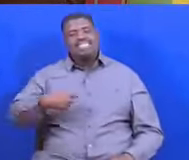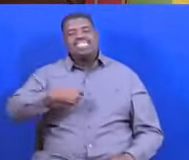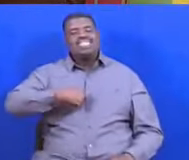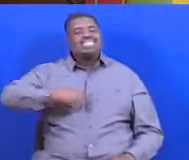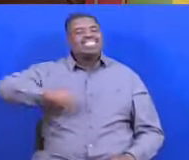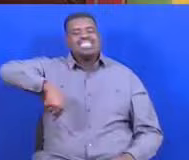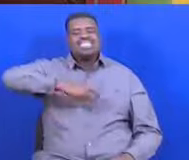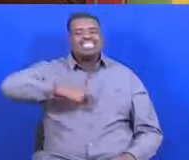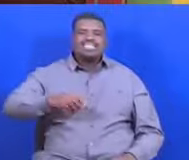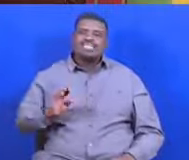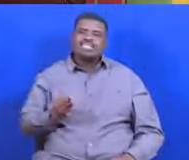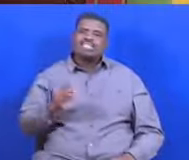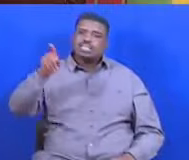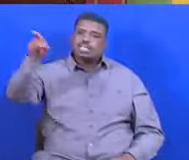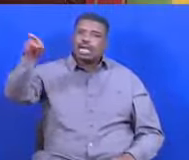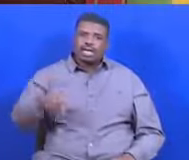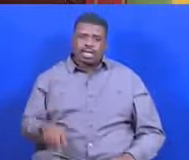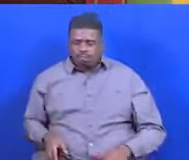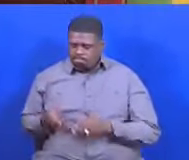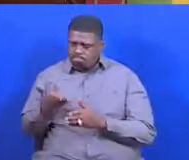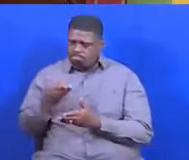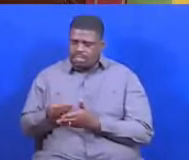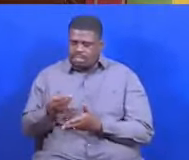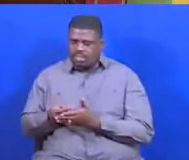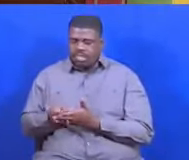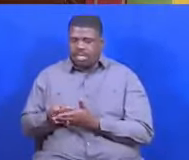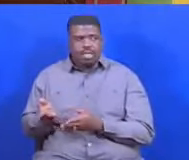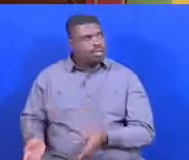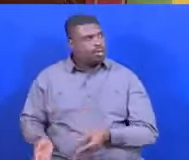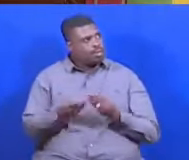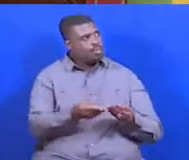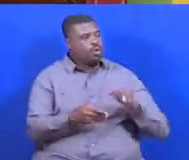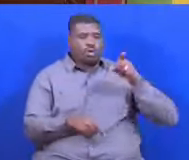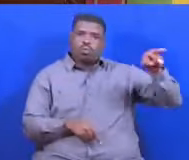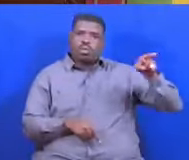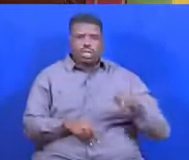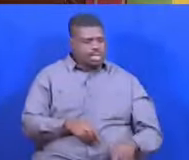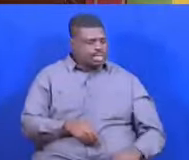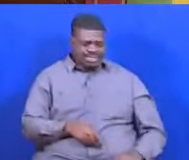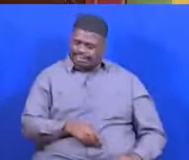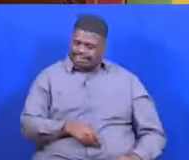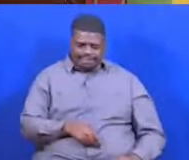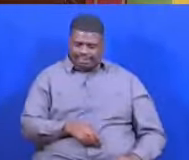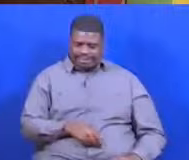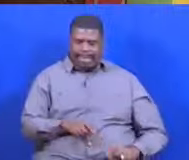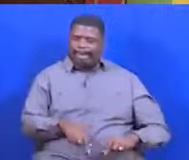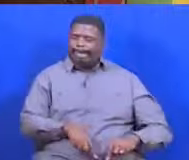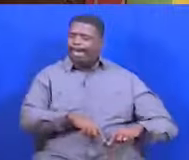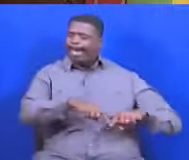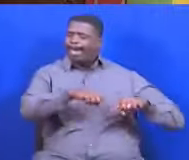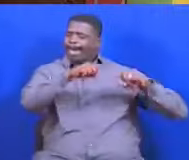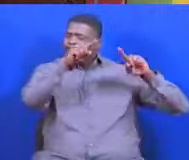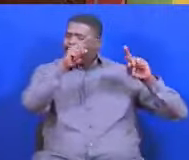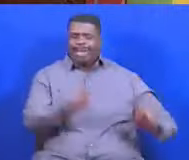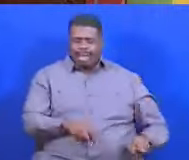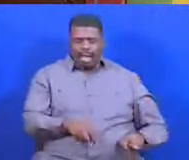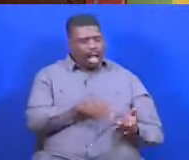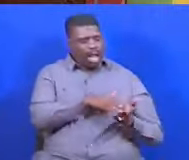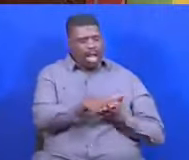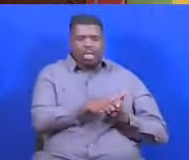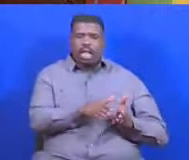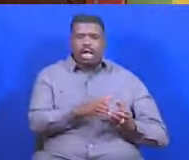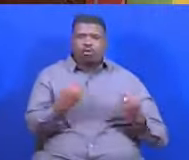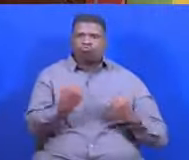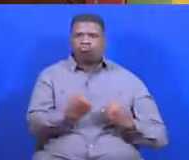Shinyanga kiasi kiwango cha pesa ambacho kimekuja kule Shinyanga hakielezeki. Haijawahi kutokea tangu